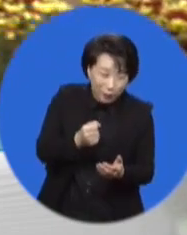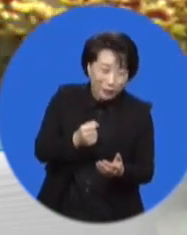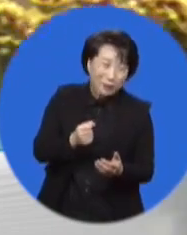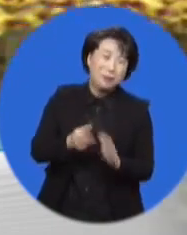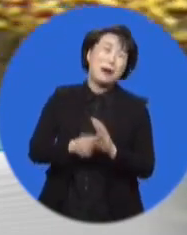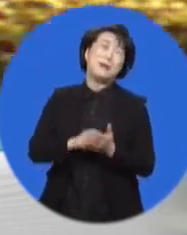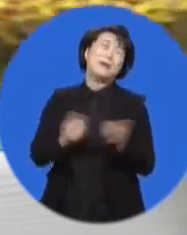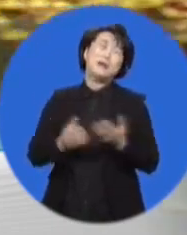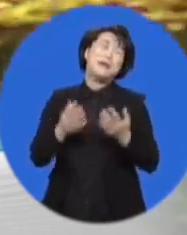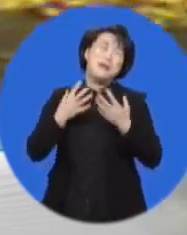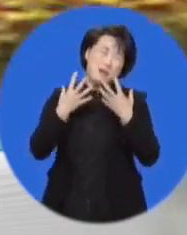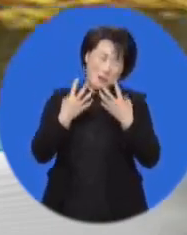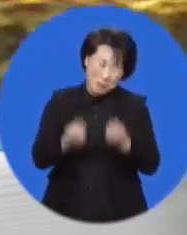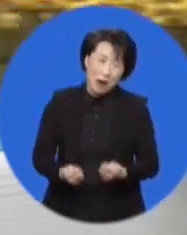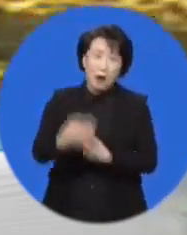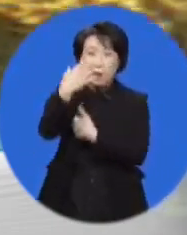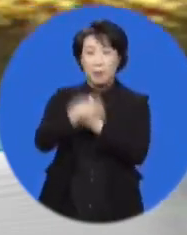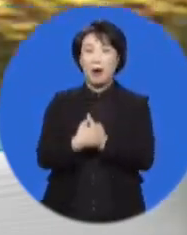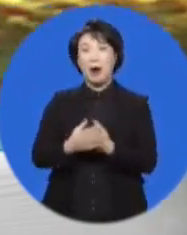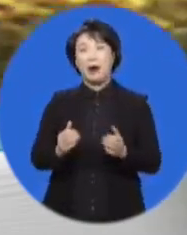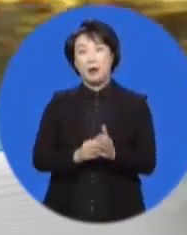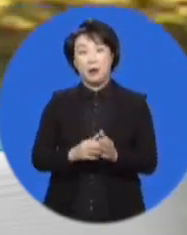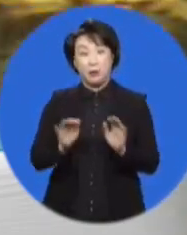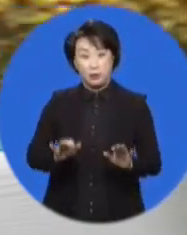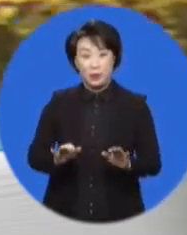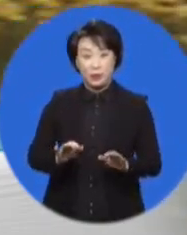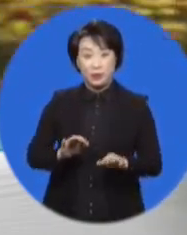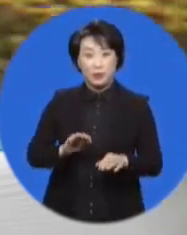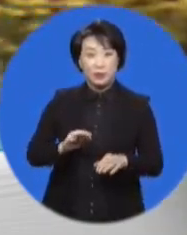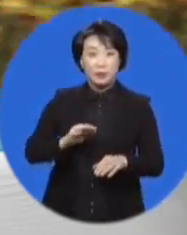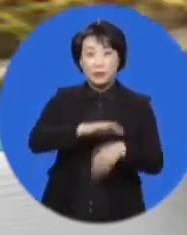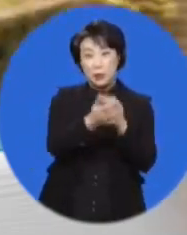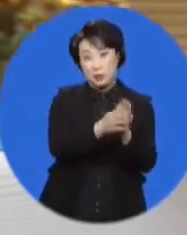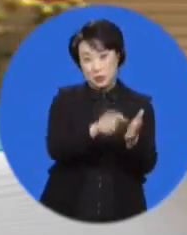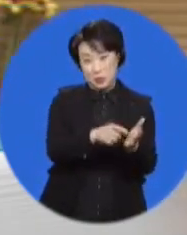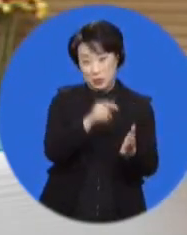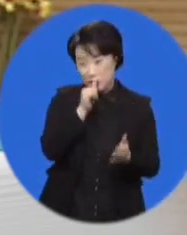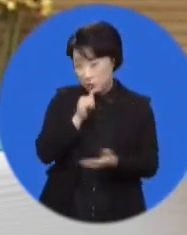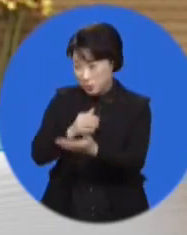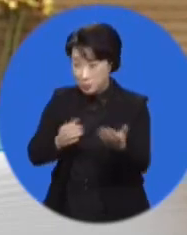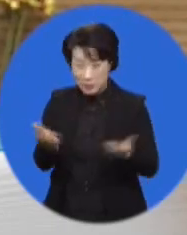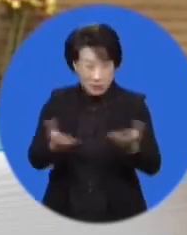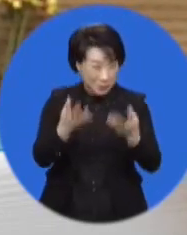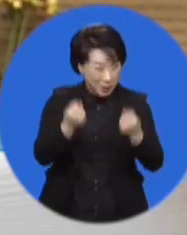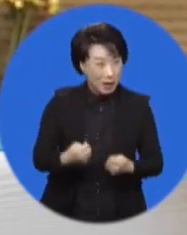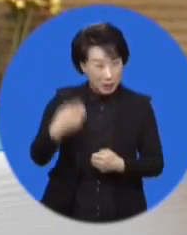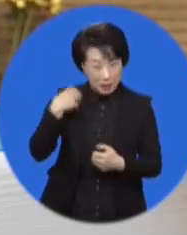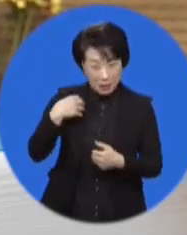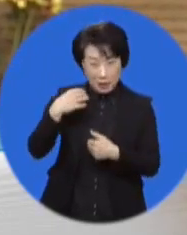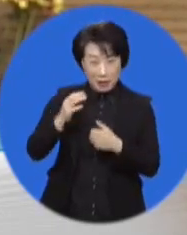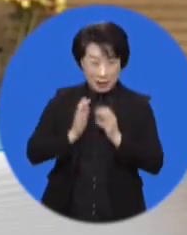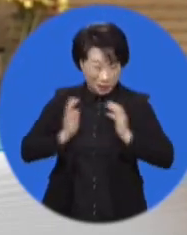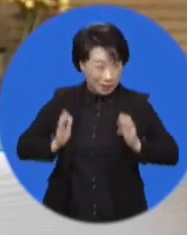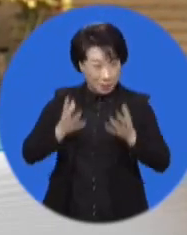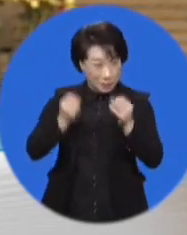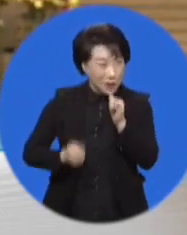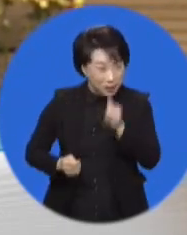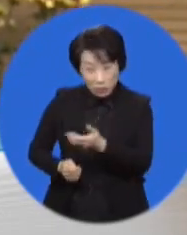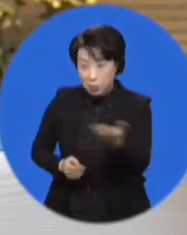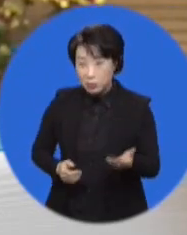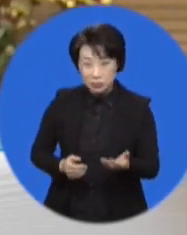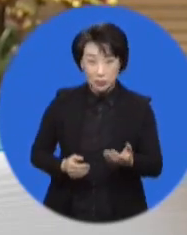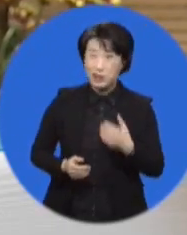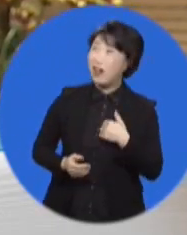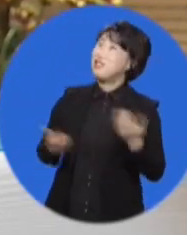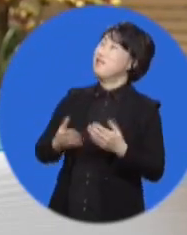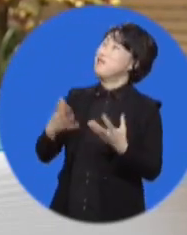정도 일이 많아. 근데 성경은 말했어. 여기 일을 많이 맡는 사람들 왜 나에게 일을 많이